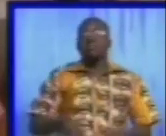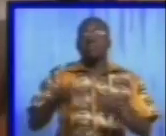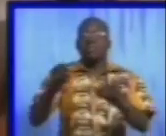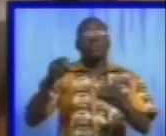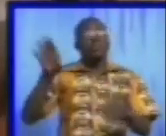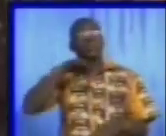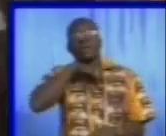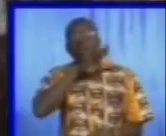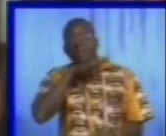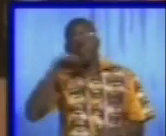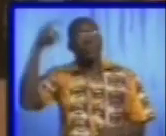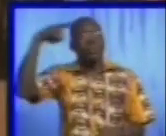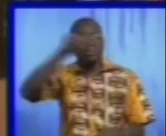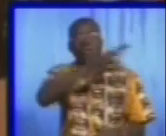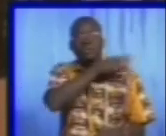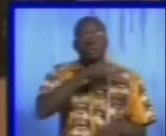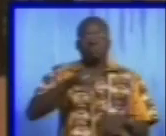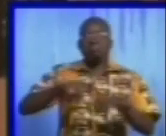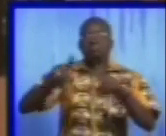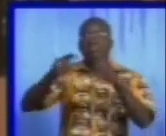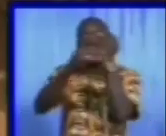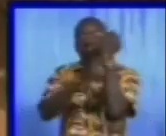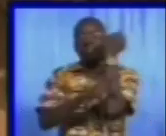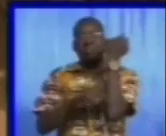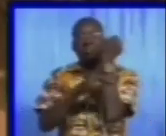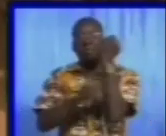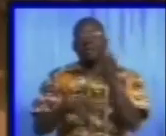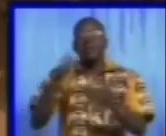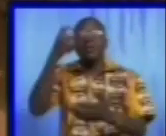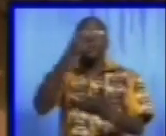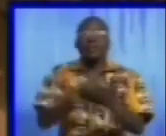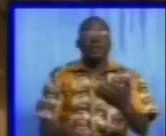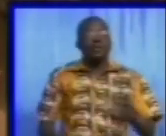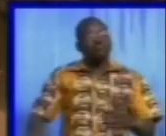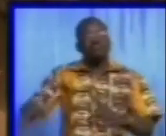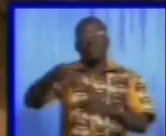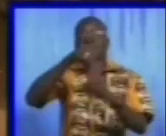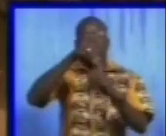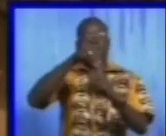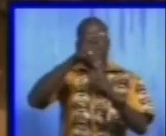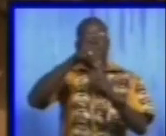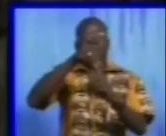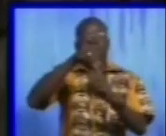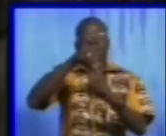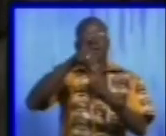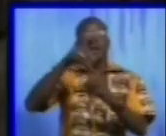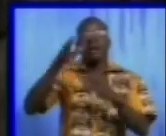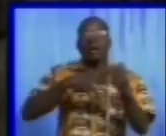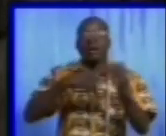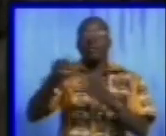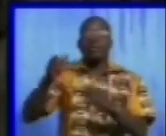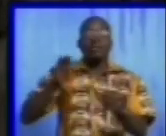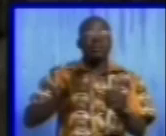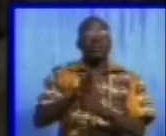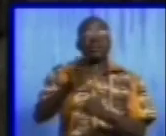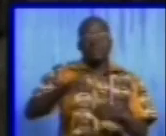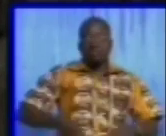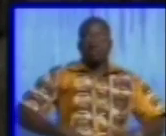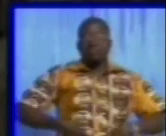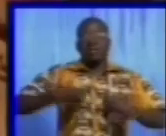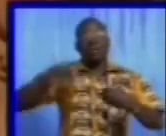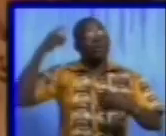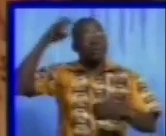de race améliorée au niveau de la province lui ont valu une mention spéciale. Afin de booster l'élevage dans la région